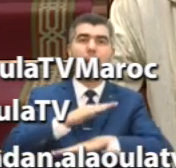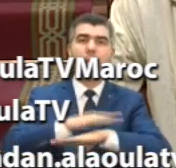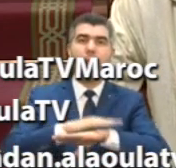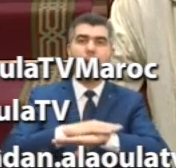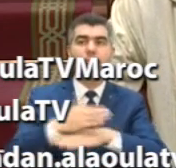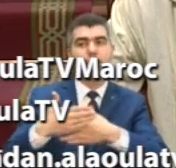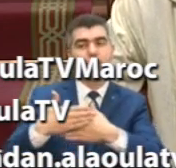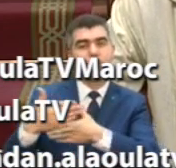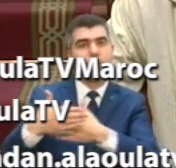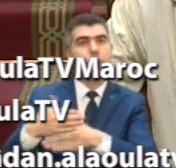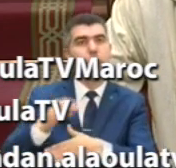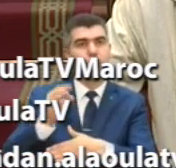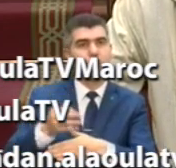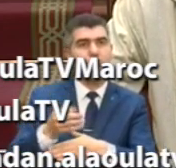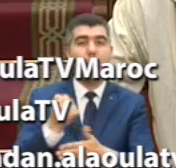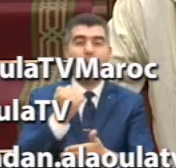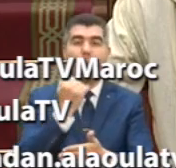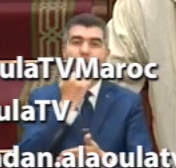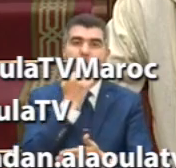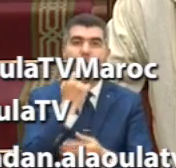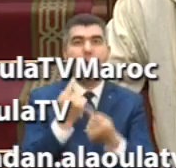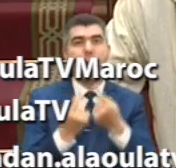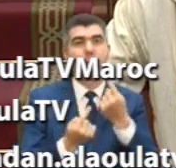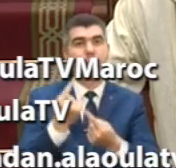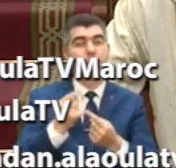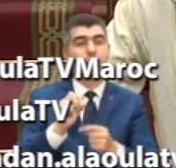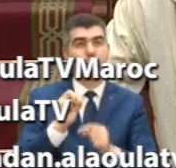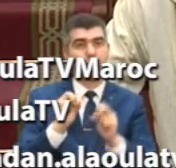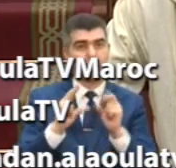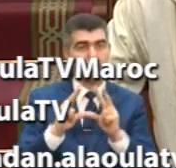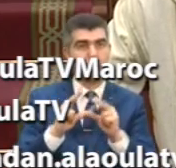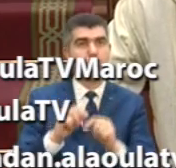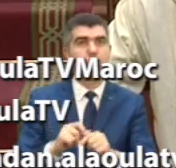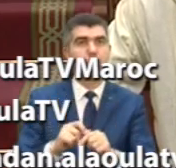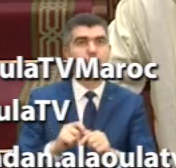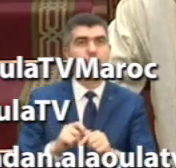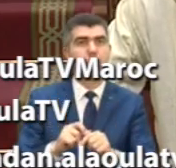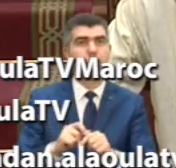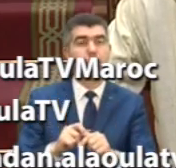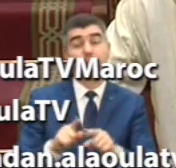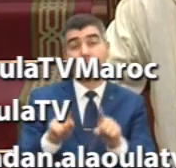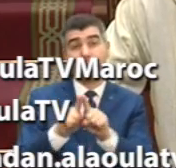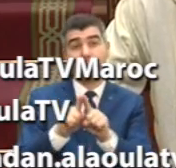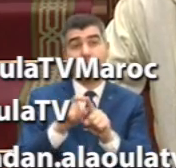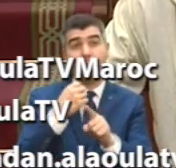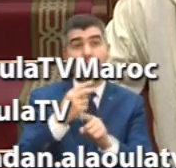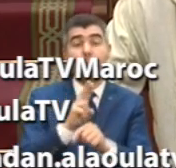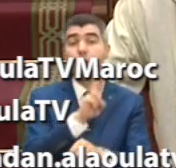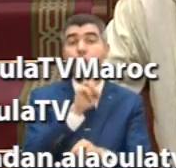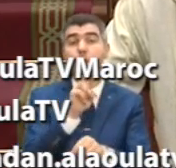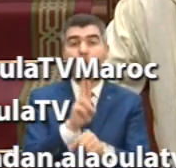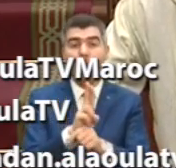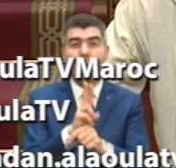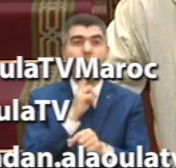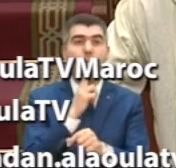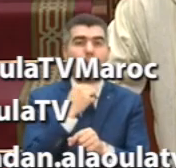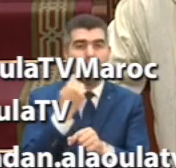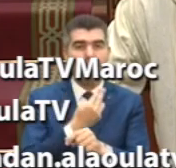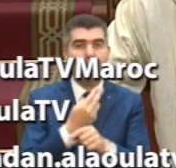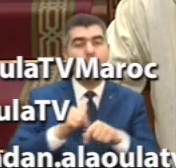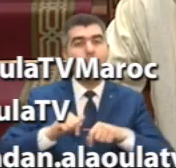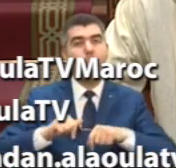بعضياتنا، ولا وقع شي خطا لازم نتجاوزوه. اليوم انا كنعتبر بانه نحن نسائل الحكومه، نسائل